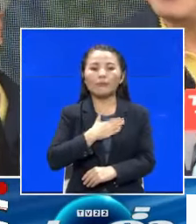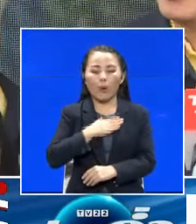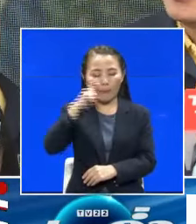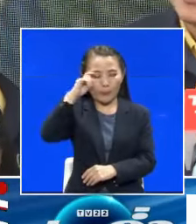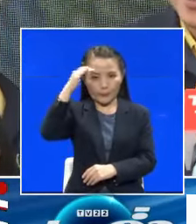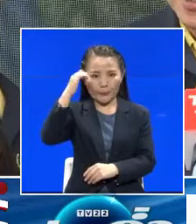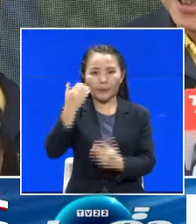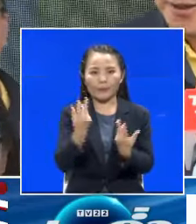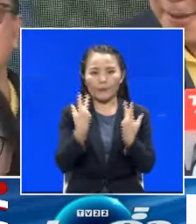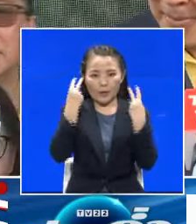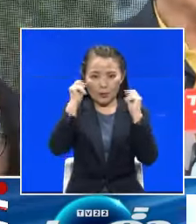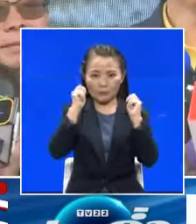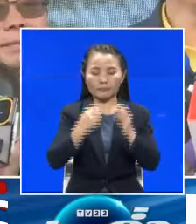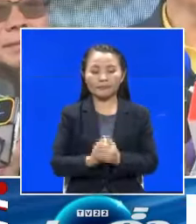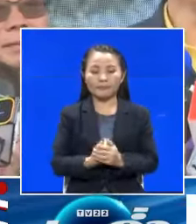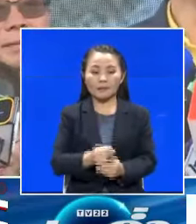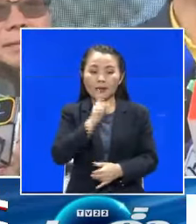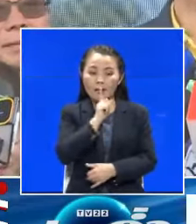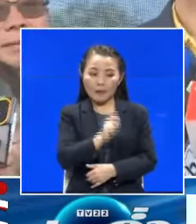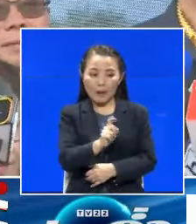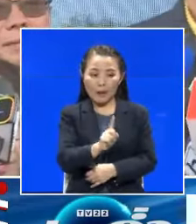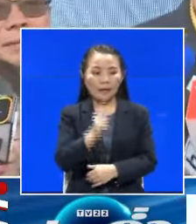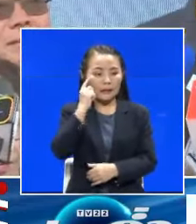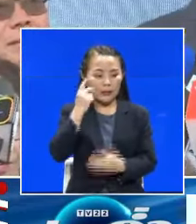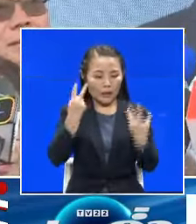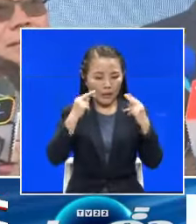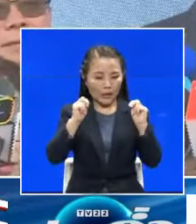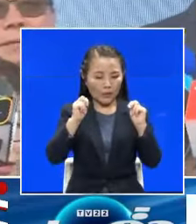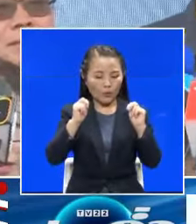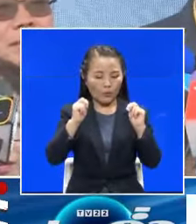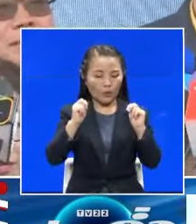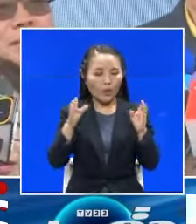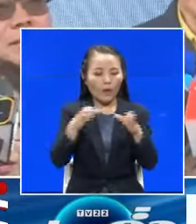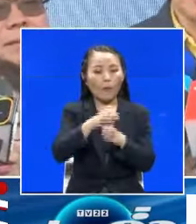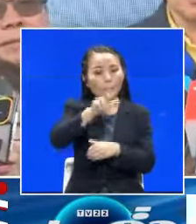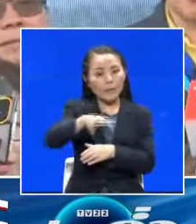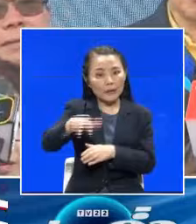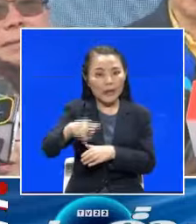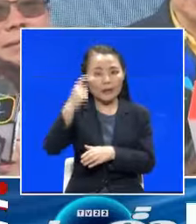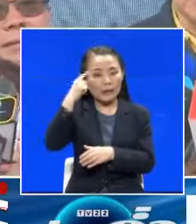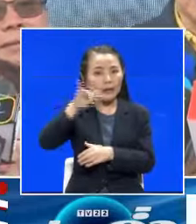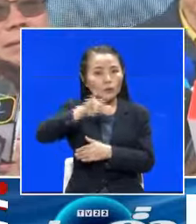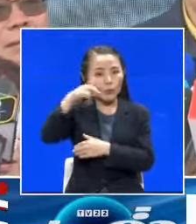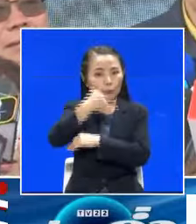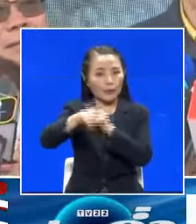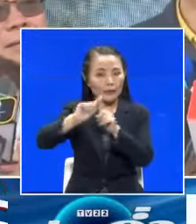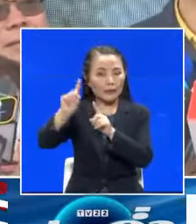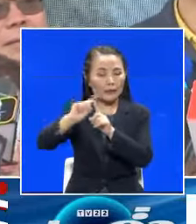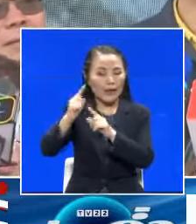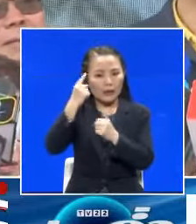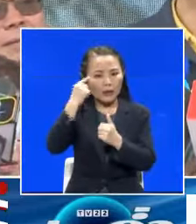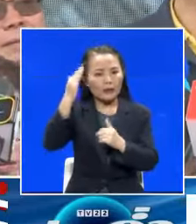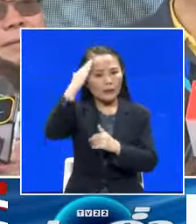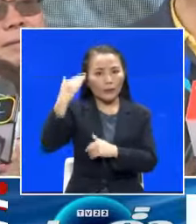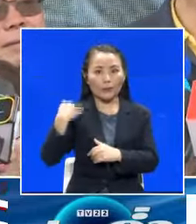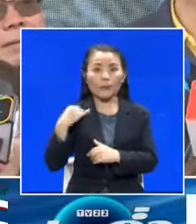ครับ นักข่าวถามต่อเลยนะคะว่ายังมีอดีตนายกรัฐมนตรีของพรรคเพื่อไทยที่ยังอยู่ต่างประเทศซึ่งก็น่าจะหมายถึงคุณยิ่งลัก